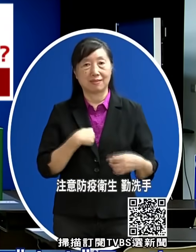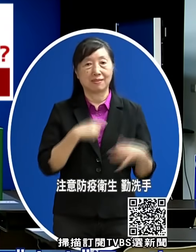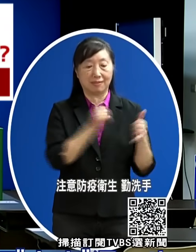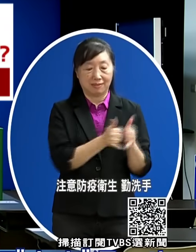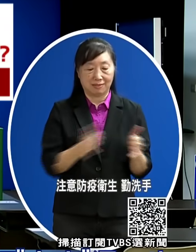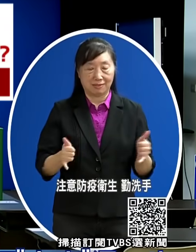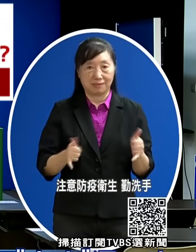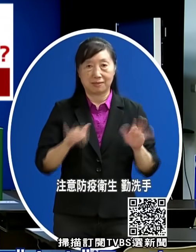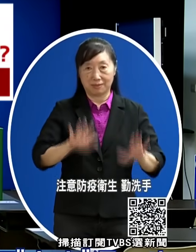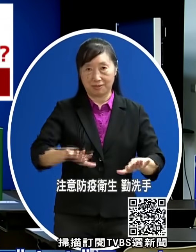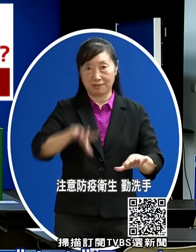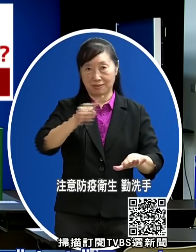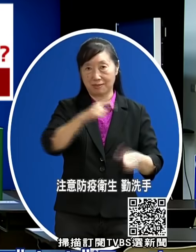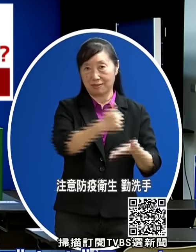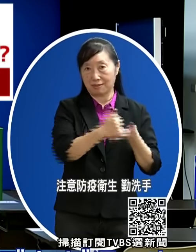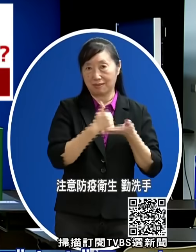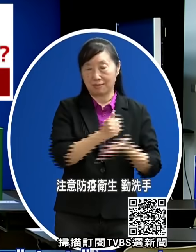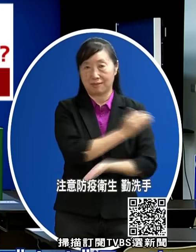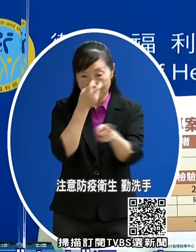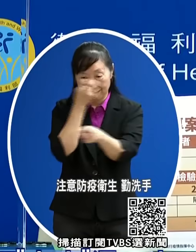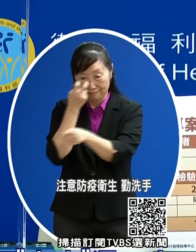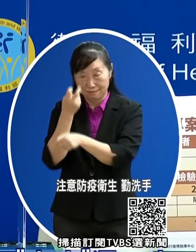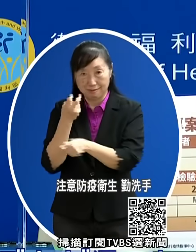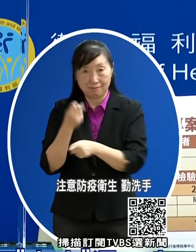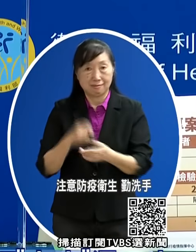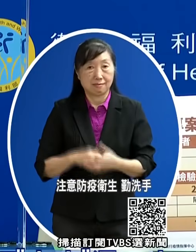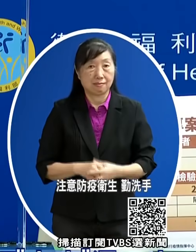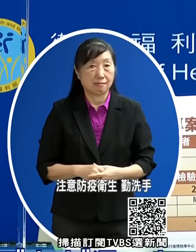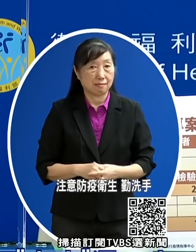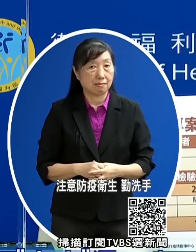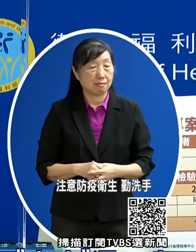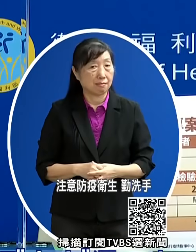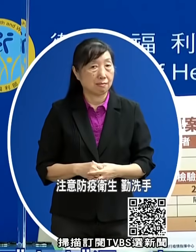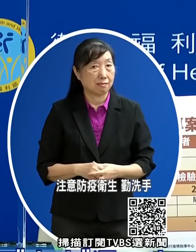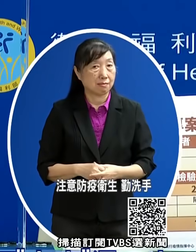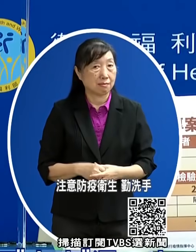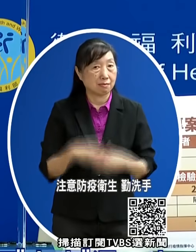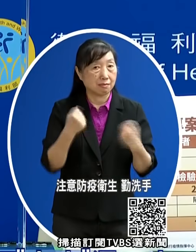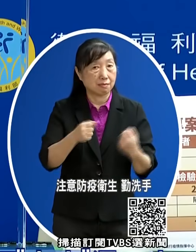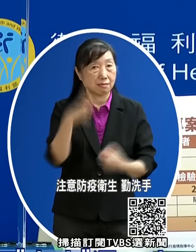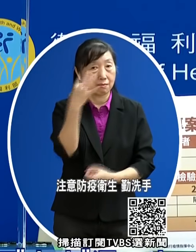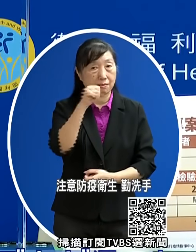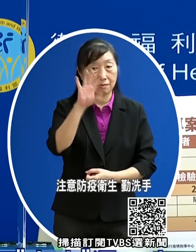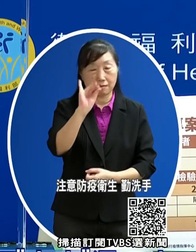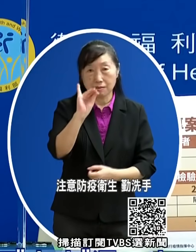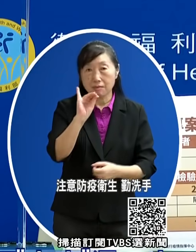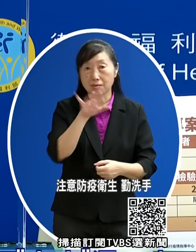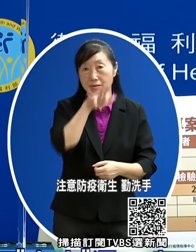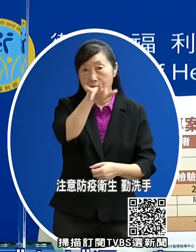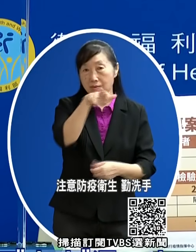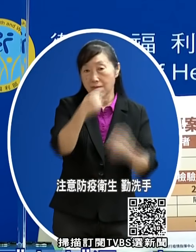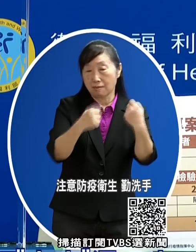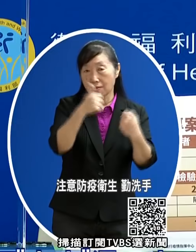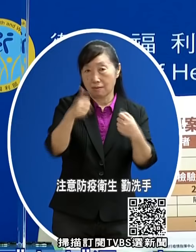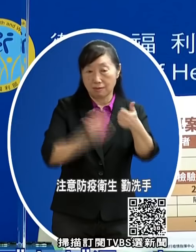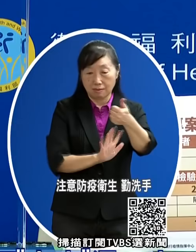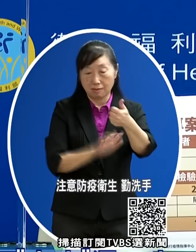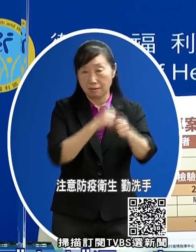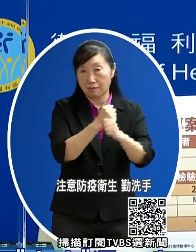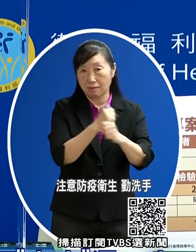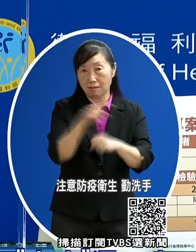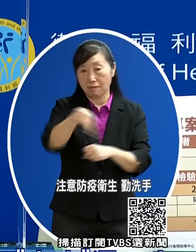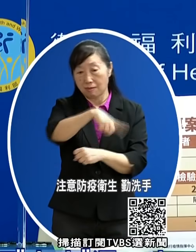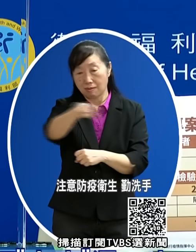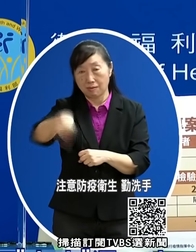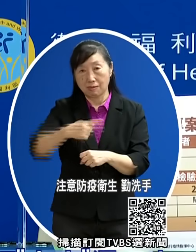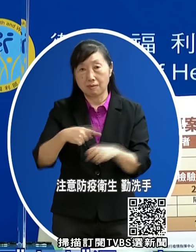导致破口。张尚淳主动澄清。 在我们的几千位的机师机组员里面，